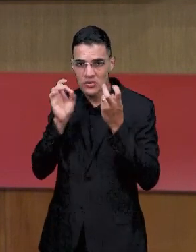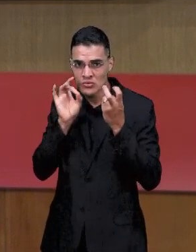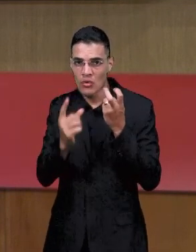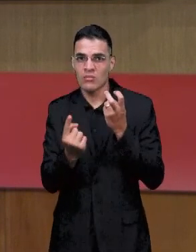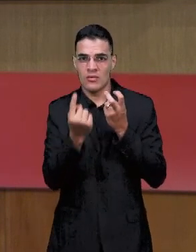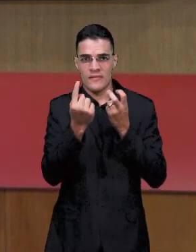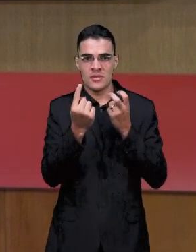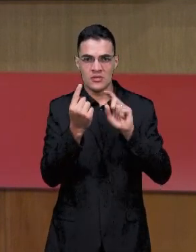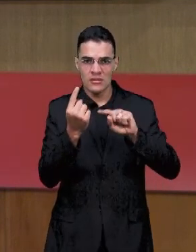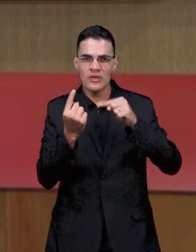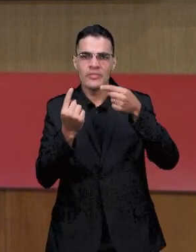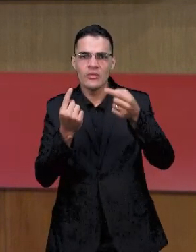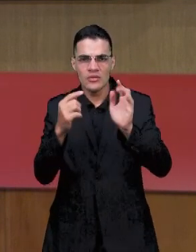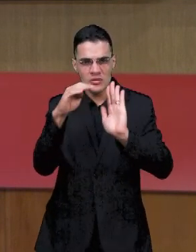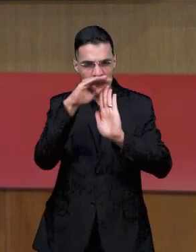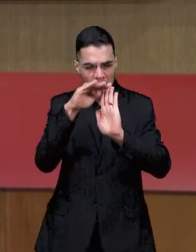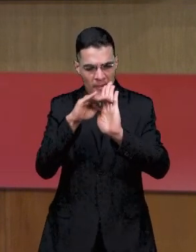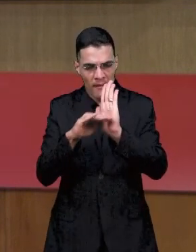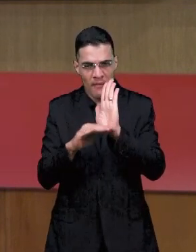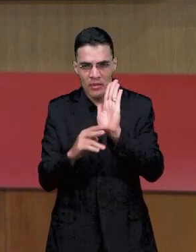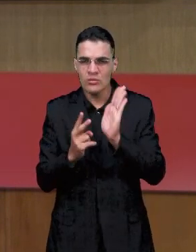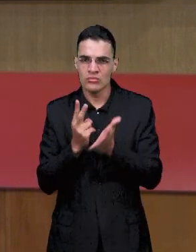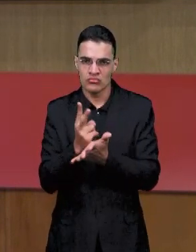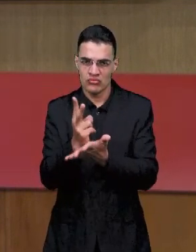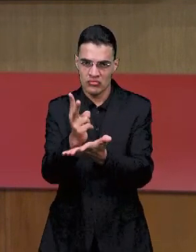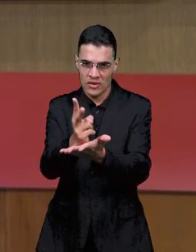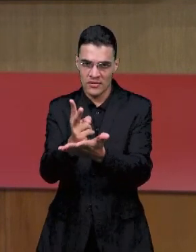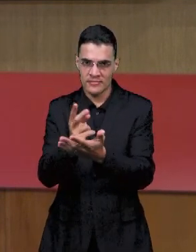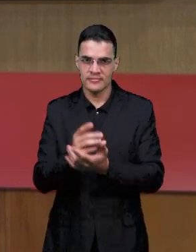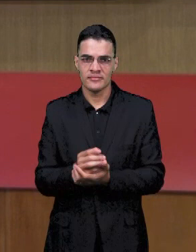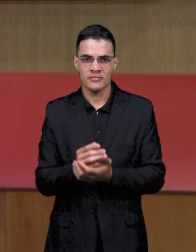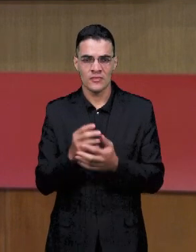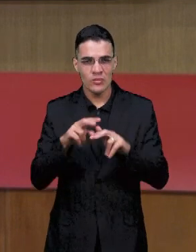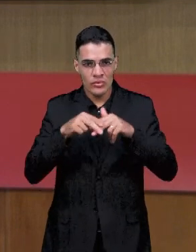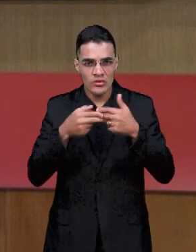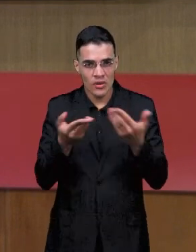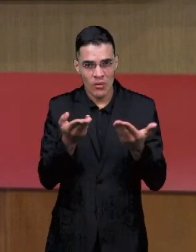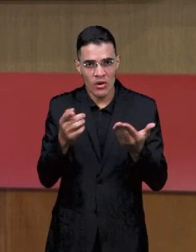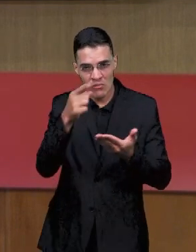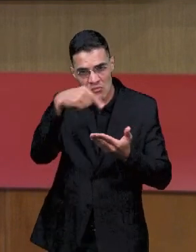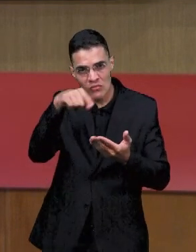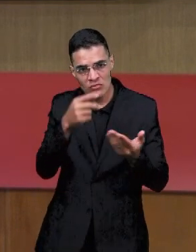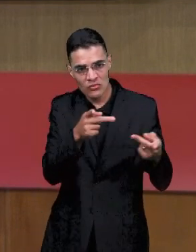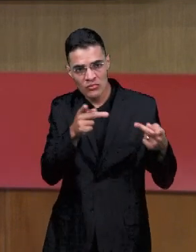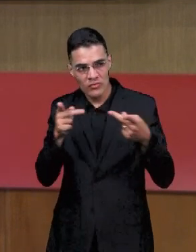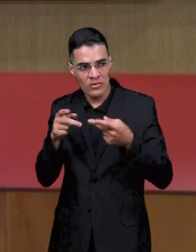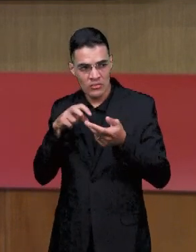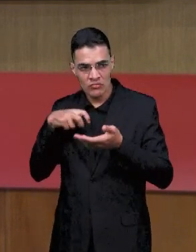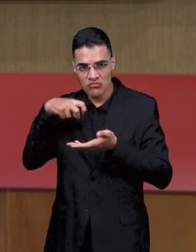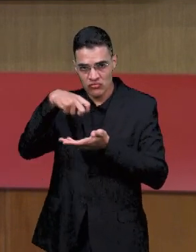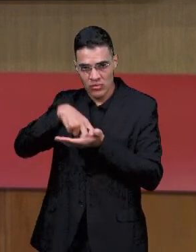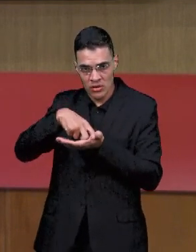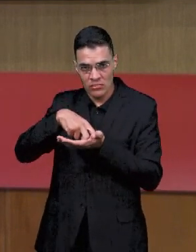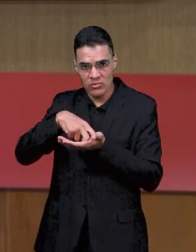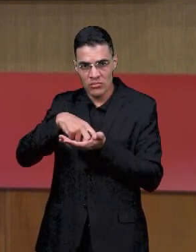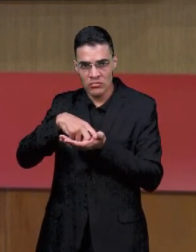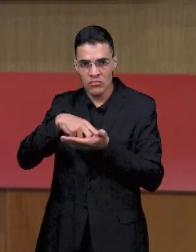бы напомнить, что мы совершим молитву о крови Иисуса лишь в начале семинара и далее продолжим.